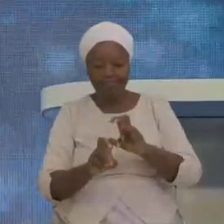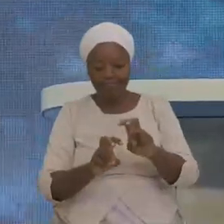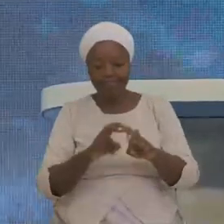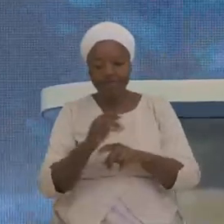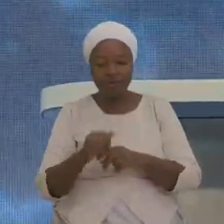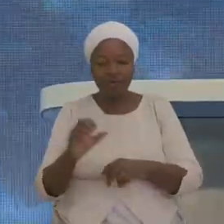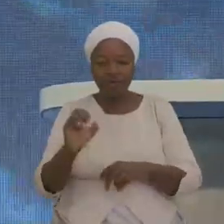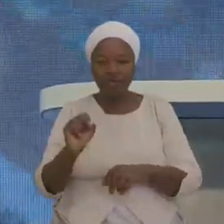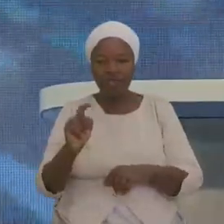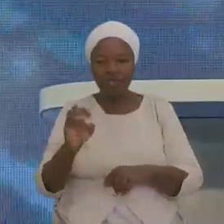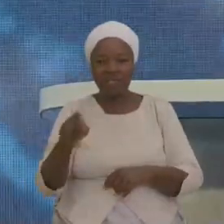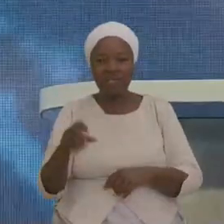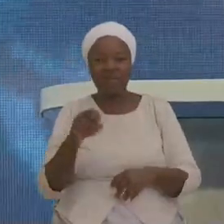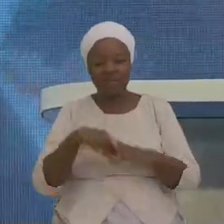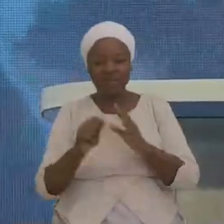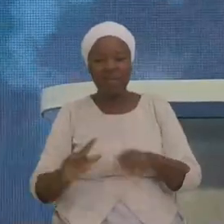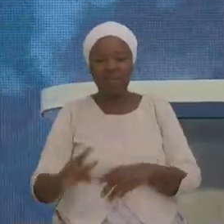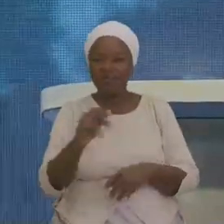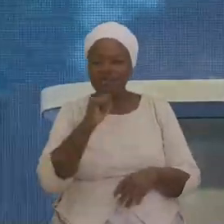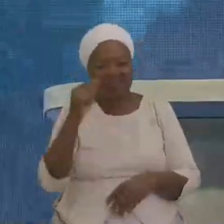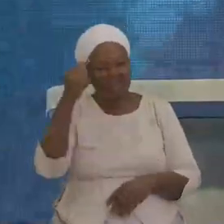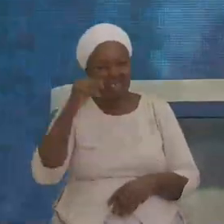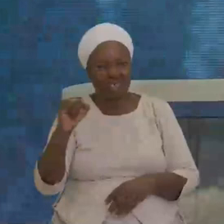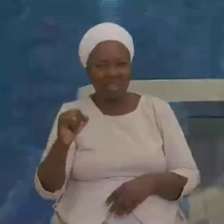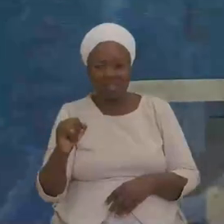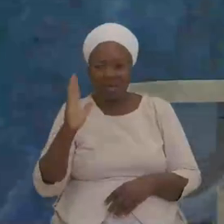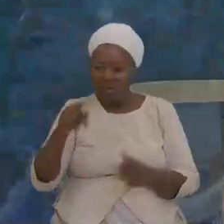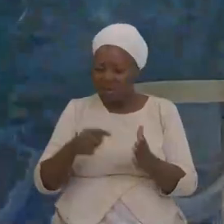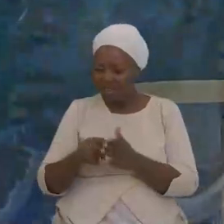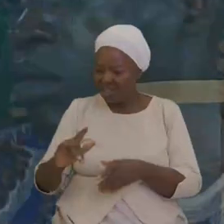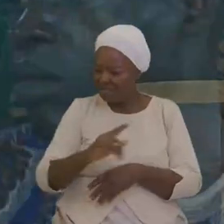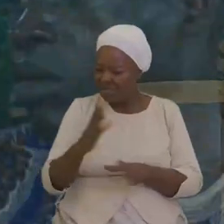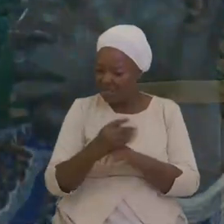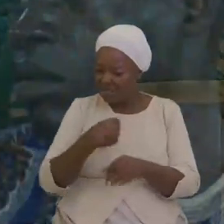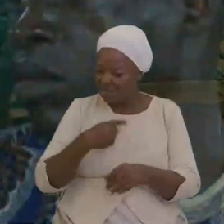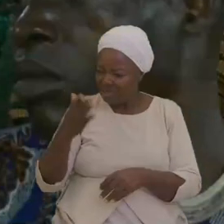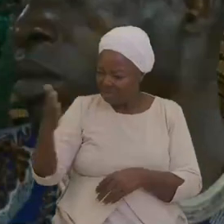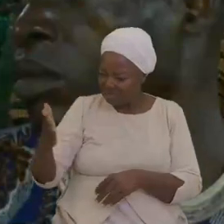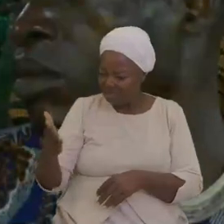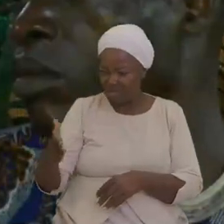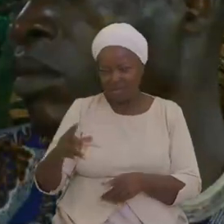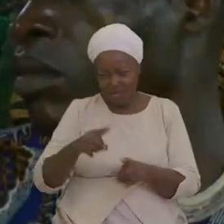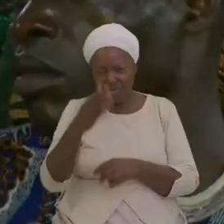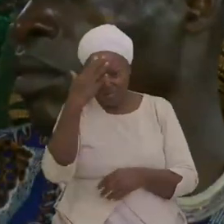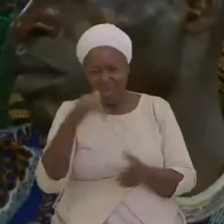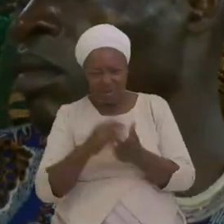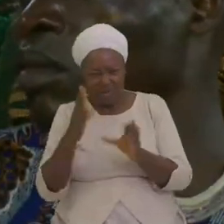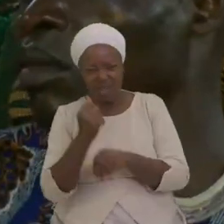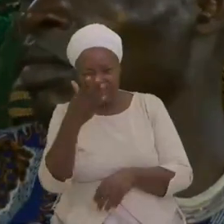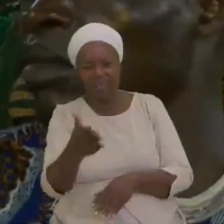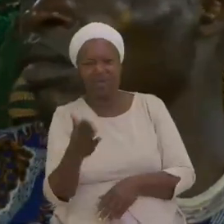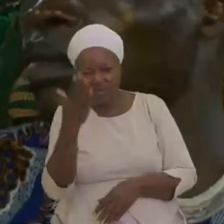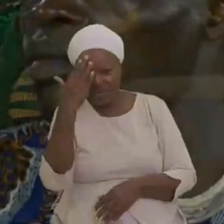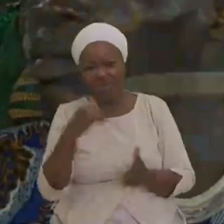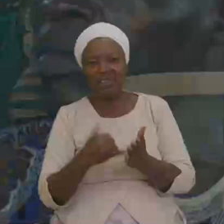ces escaliers de l'avion, tu ne penses pas. Est-ce que cet avion m'amènera au bon endroit? Oui, tu sais, il